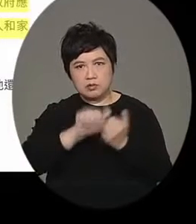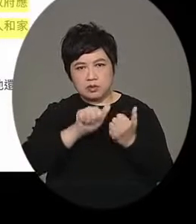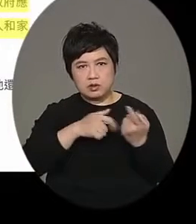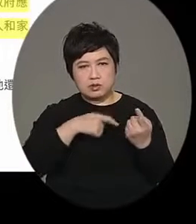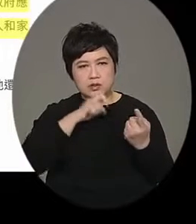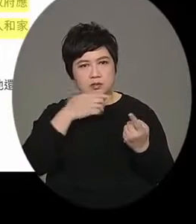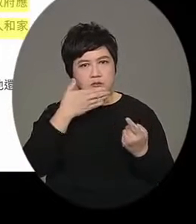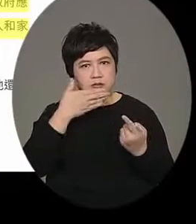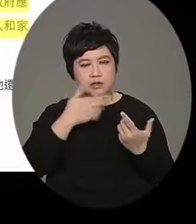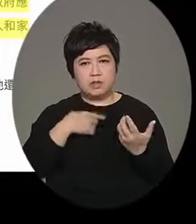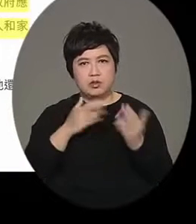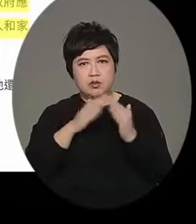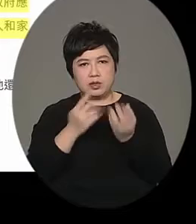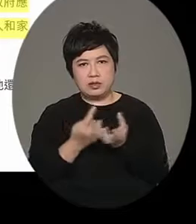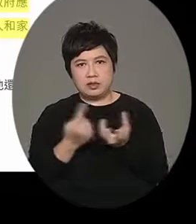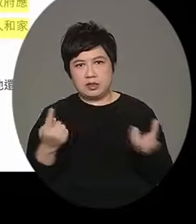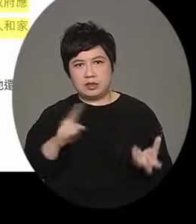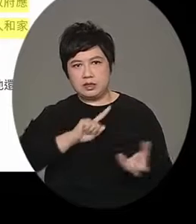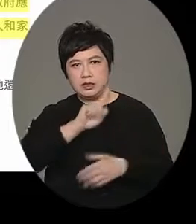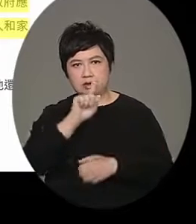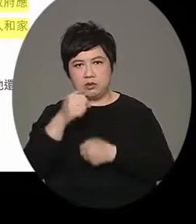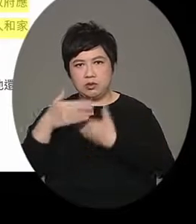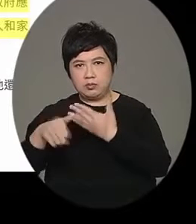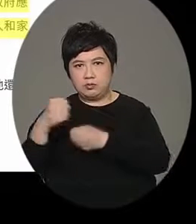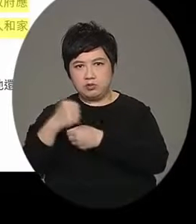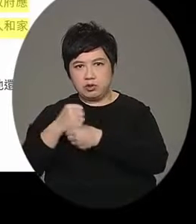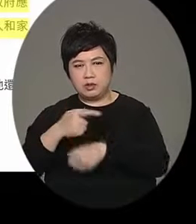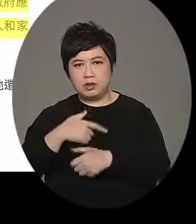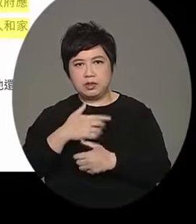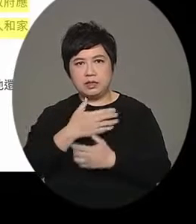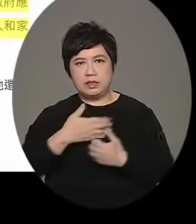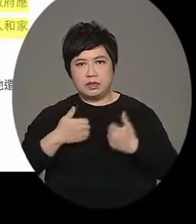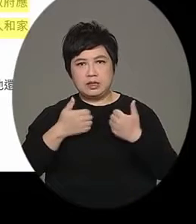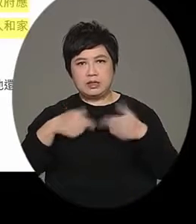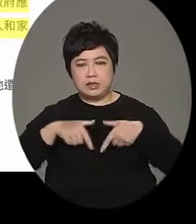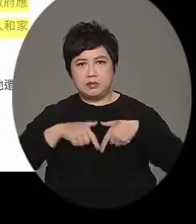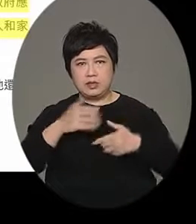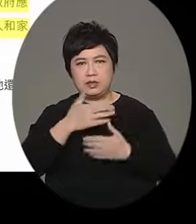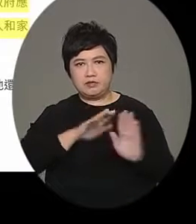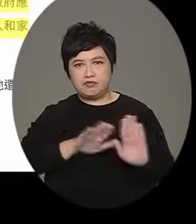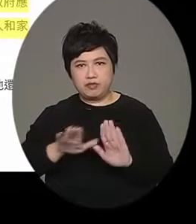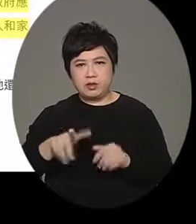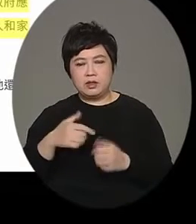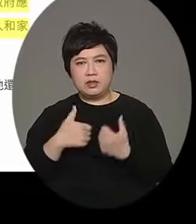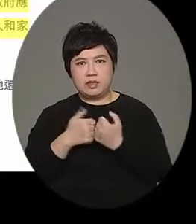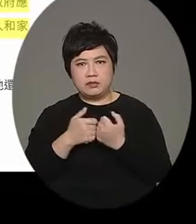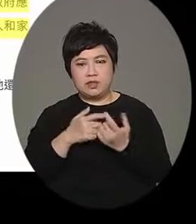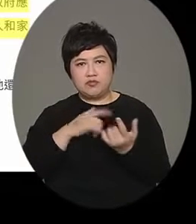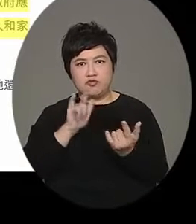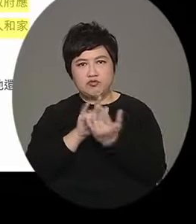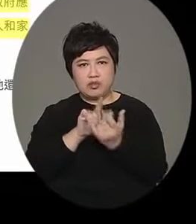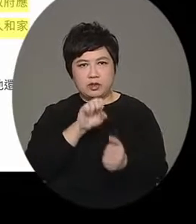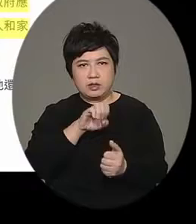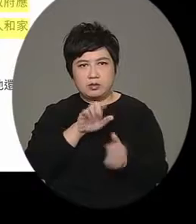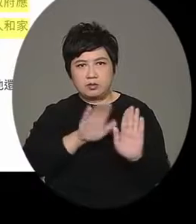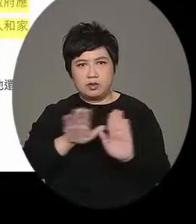是遠離家人自己在外面打拼的獨身青年提供身心健康服務，同埋婚戀諮詢服務。不